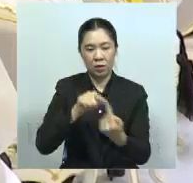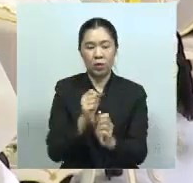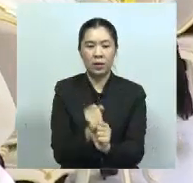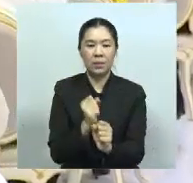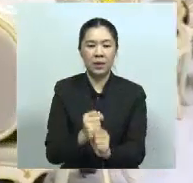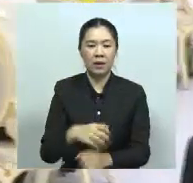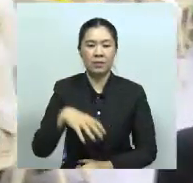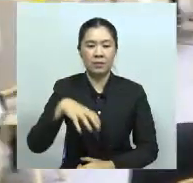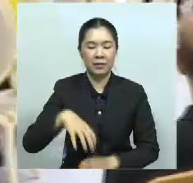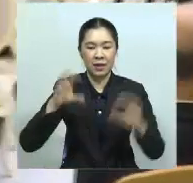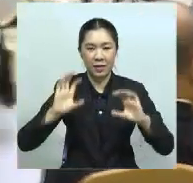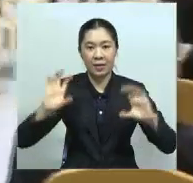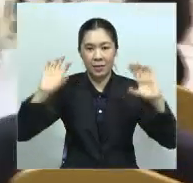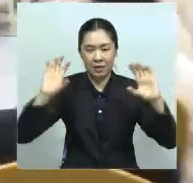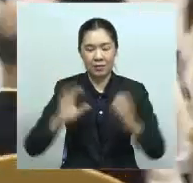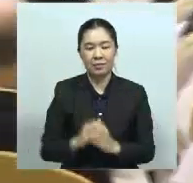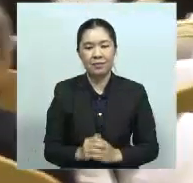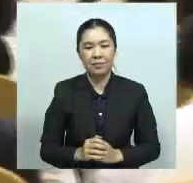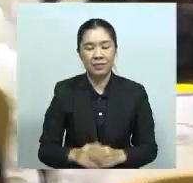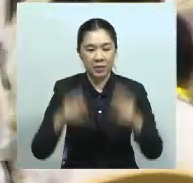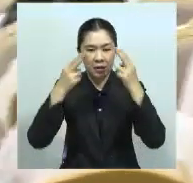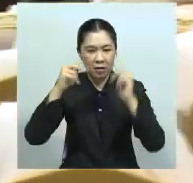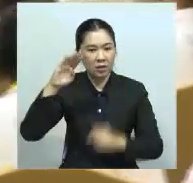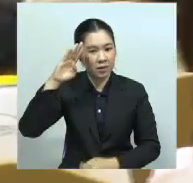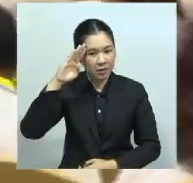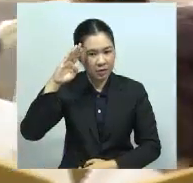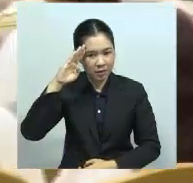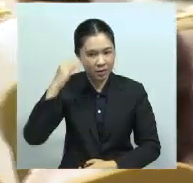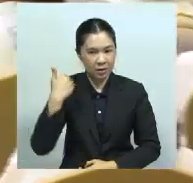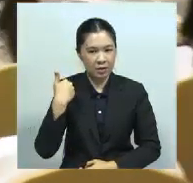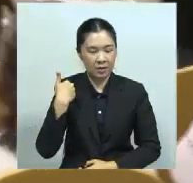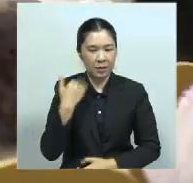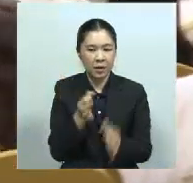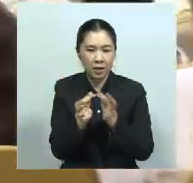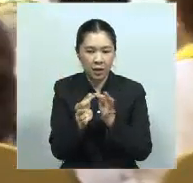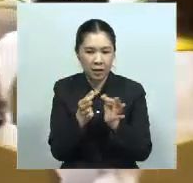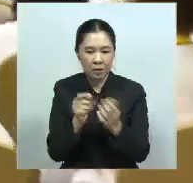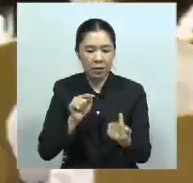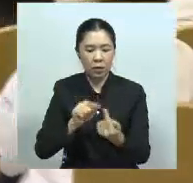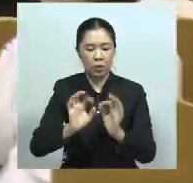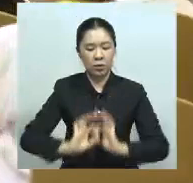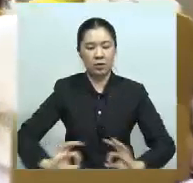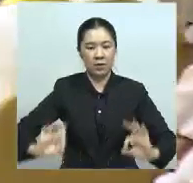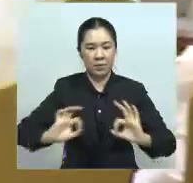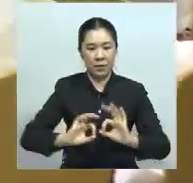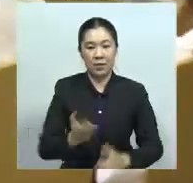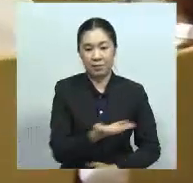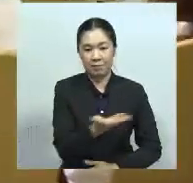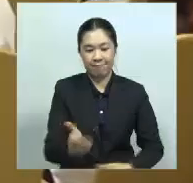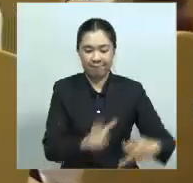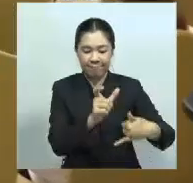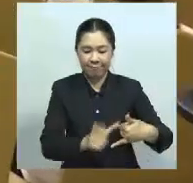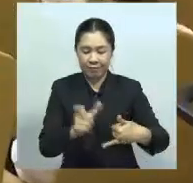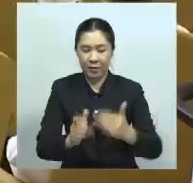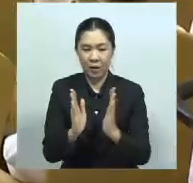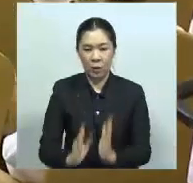าลนายกรัฐมนตรีได้กล่าวให้โอวาทนะคะโดยเน้นย้ำบทบาทที่สำคัญของเยาวชนไทยและชาวไ